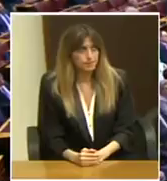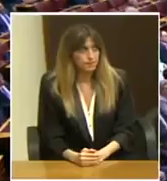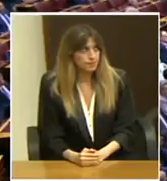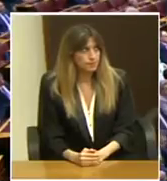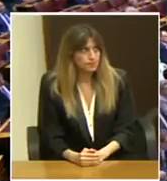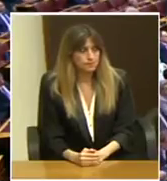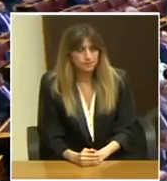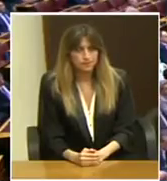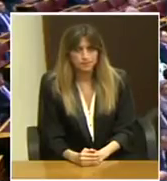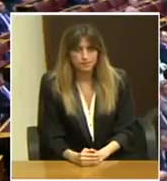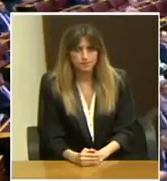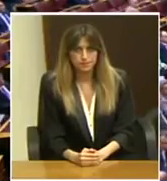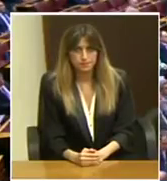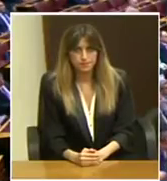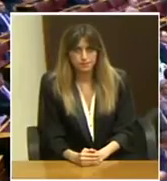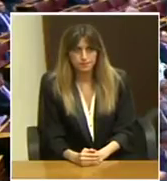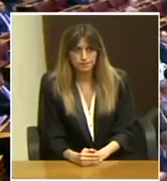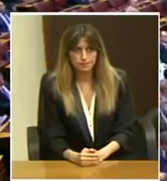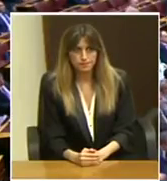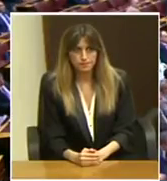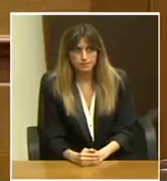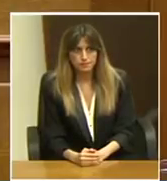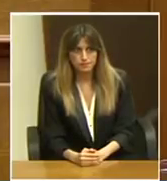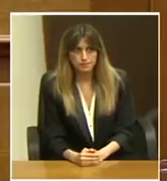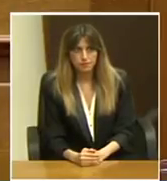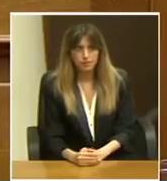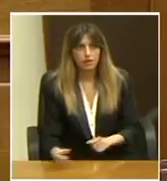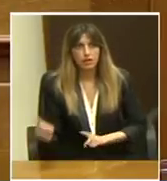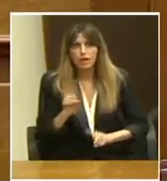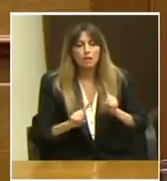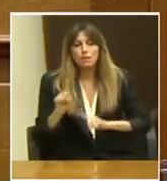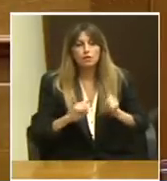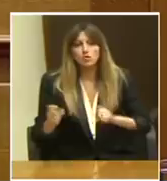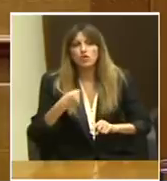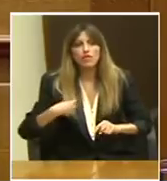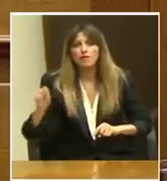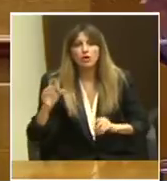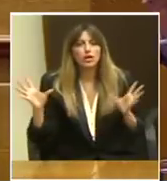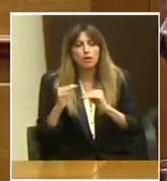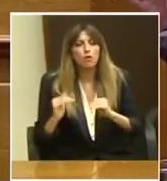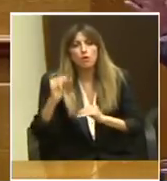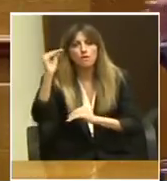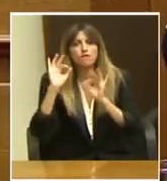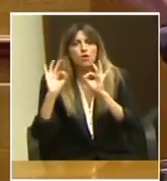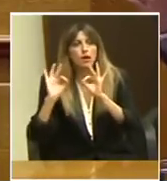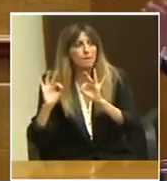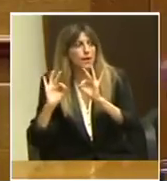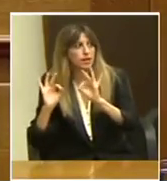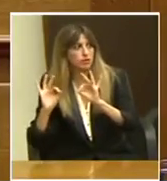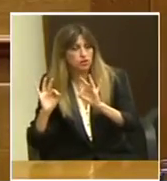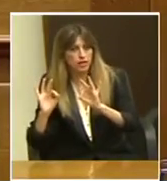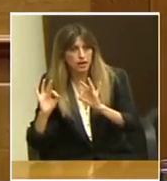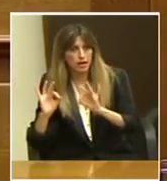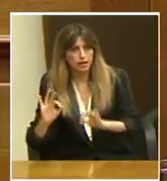Και με ποιους έχετε αντίρρηση για τη Βόρεια Μακεδονία? Μη σας τρομάζει η αλήθεια, είναι ισοπεδωτική